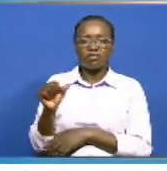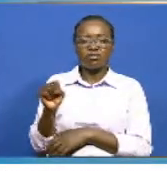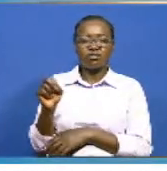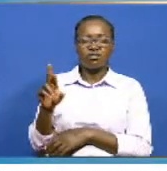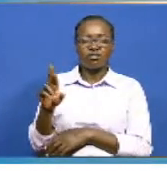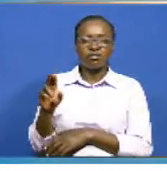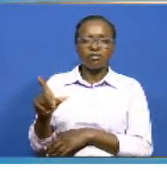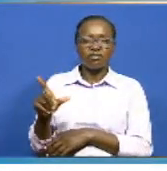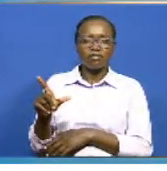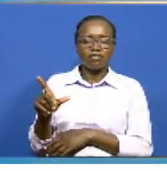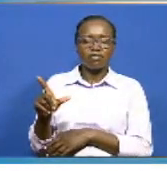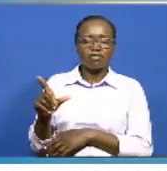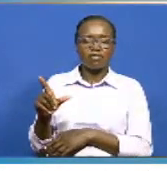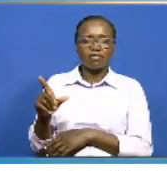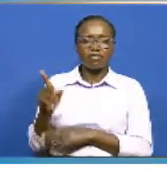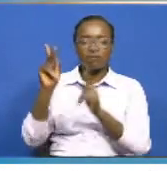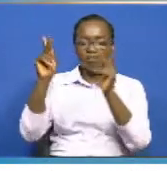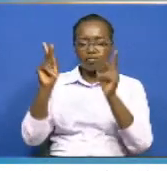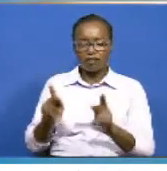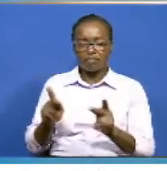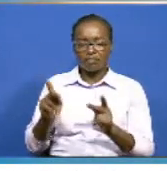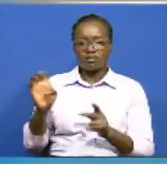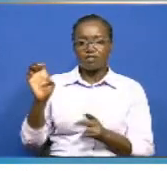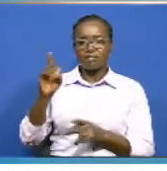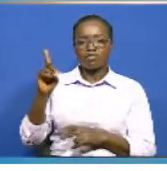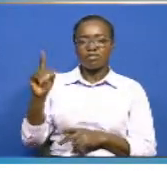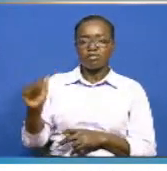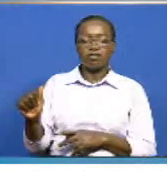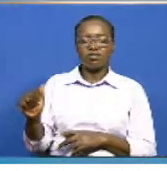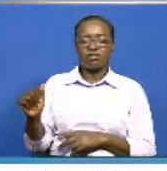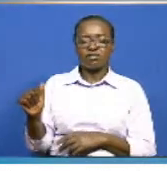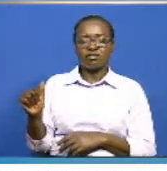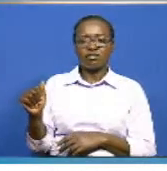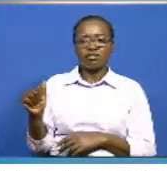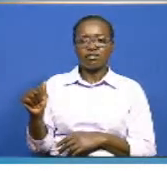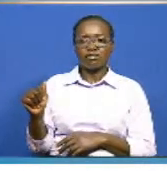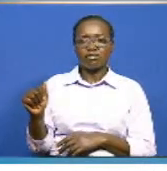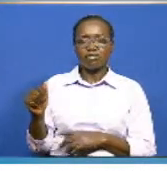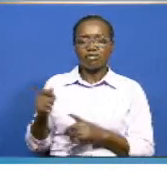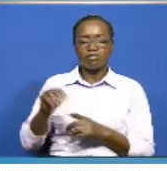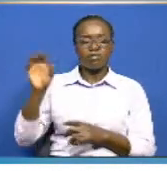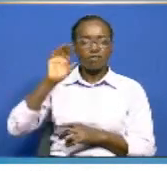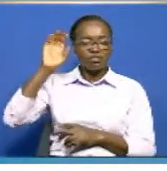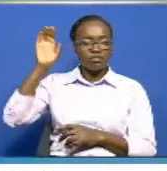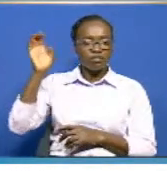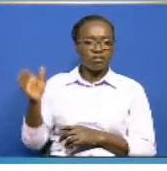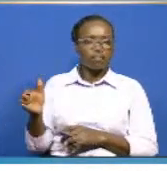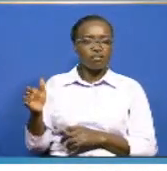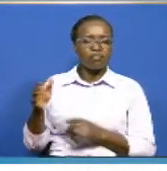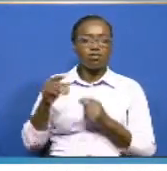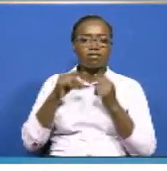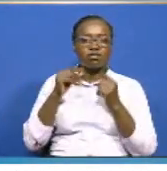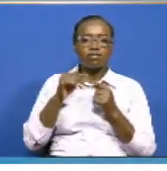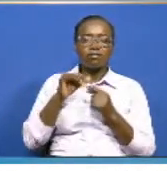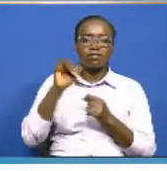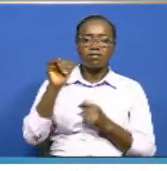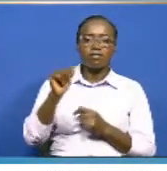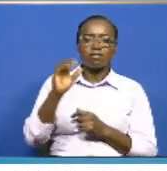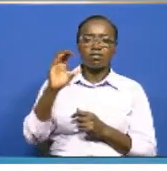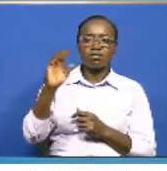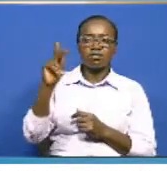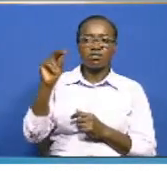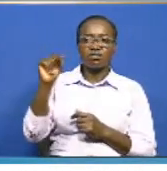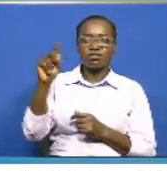kutoka Kisumu, Eda Wanja anatazama, Dennis Mumbo anatazama kutoka Milimani, na vile vile Pastor Jackton Hamisi